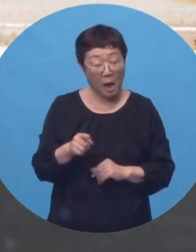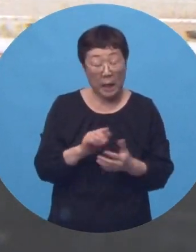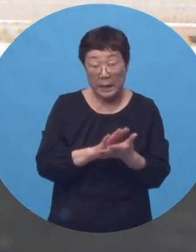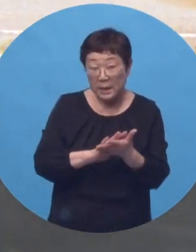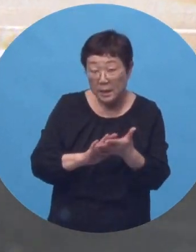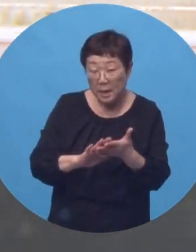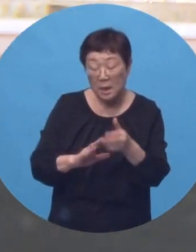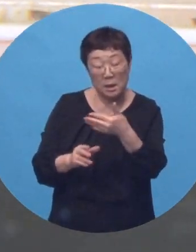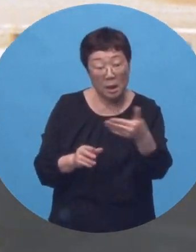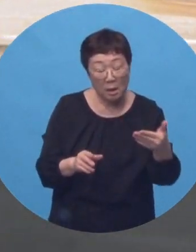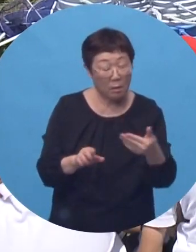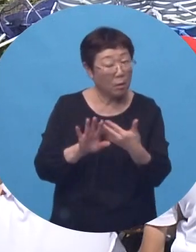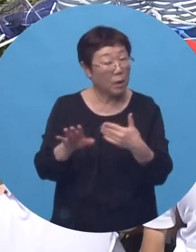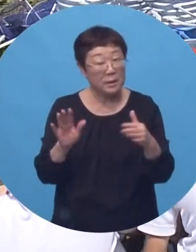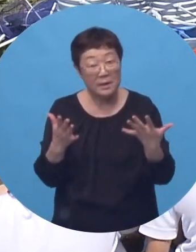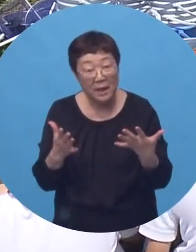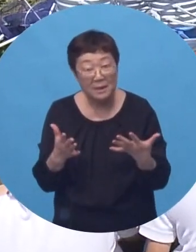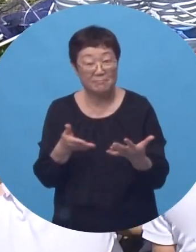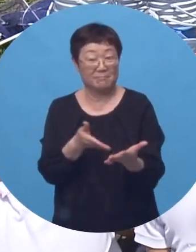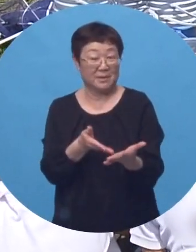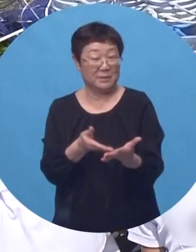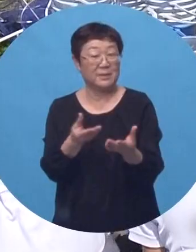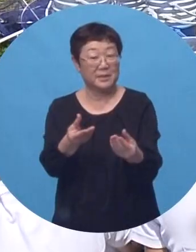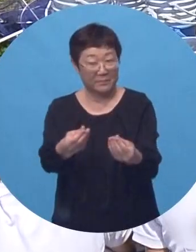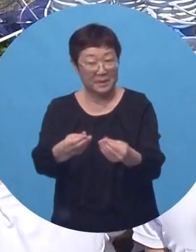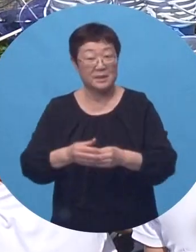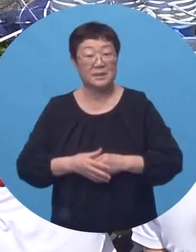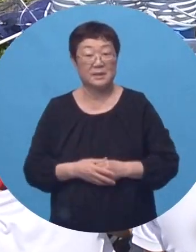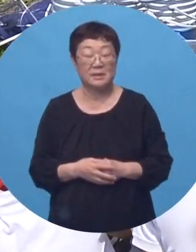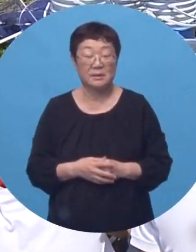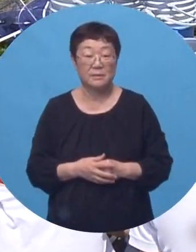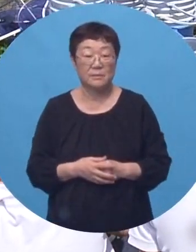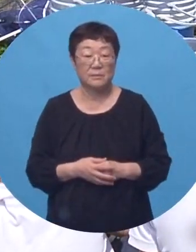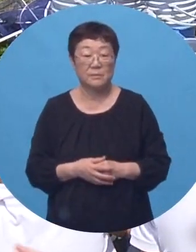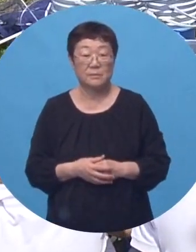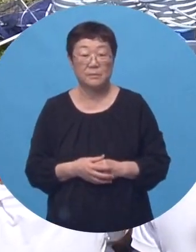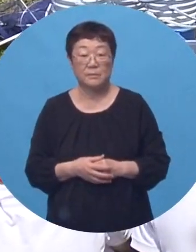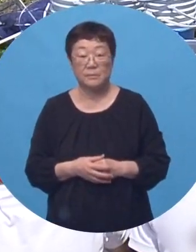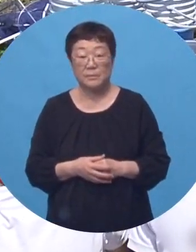きれいな用水はほとんどないと話していました。